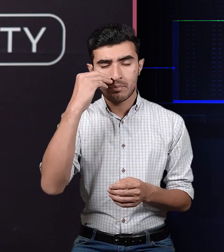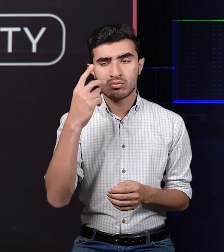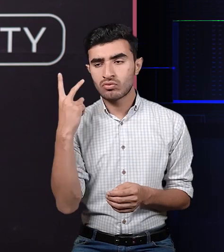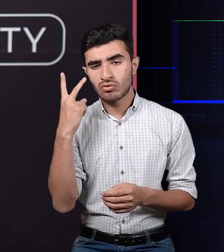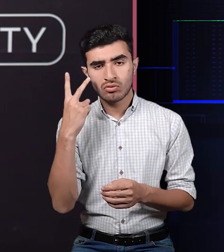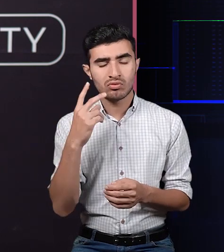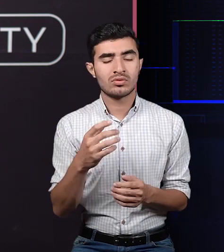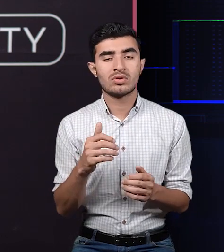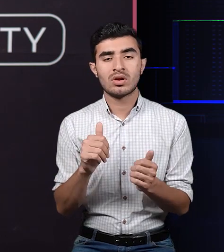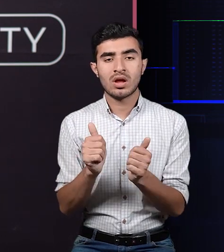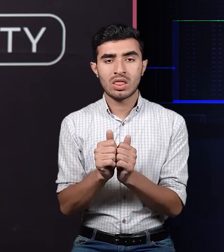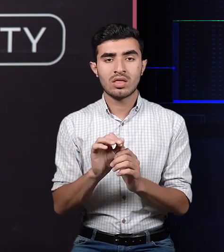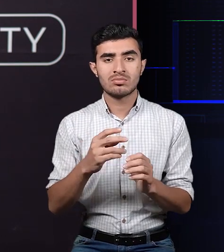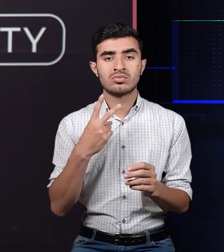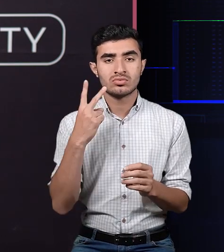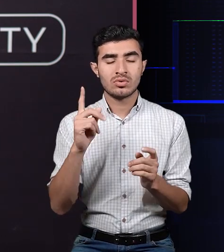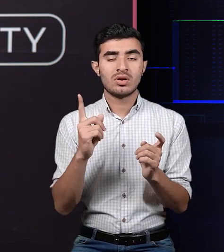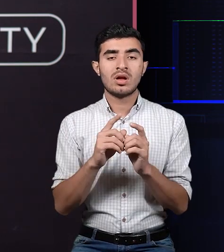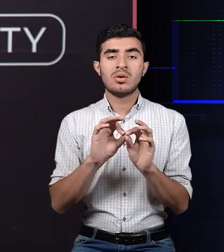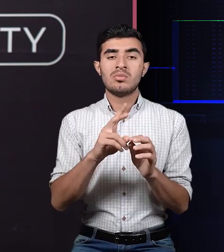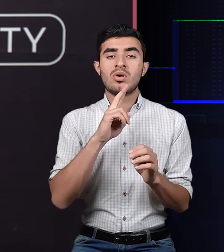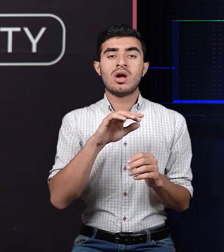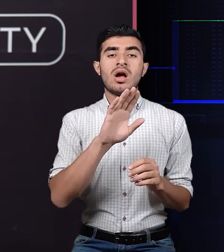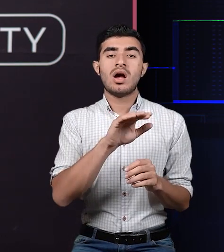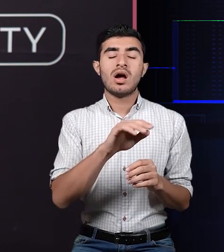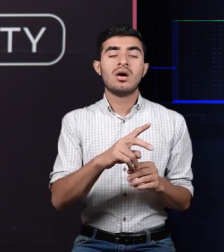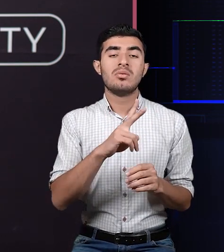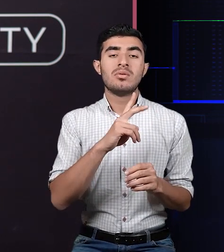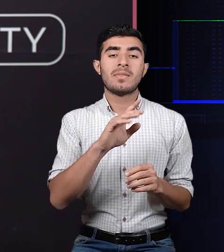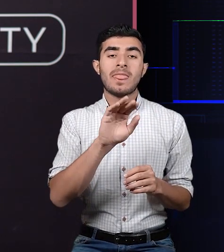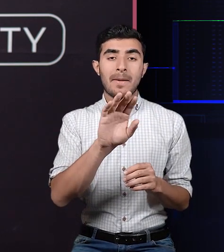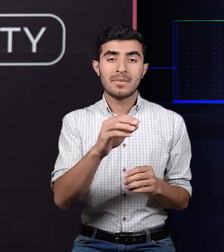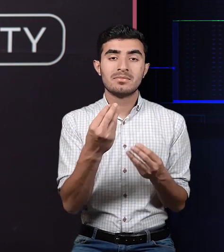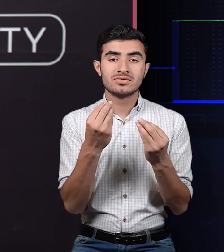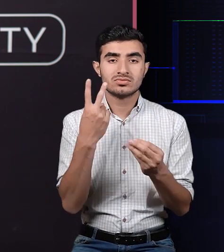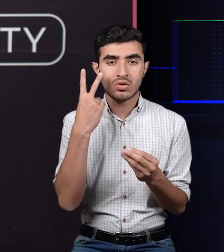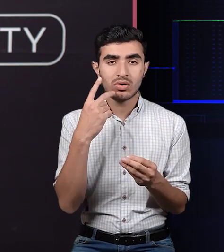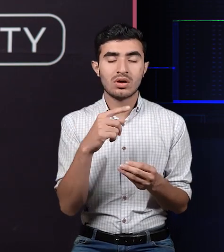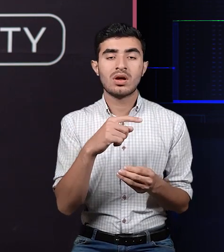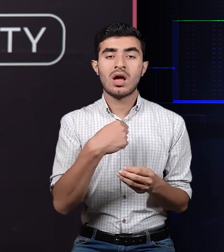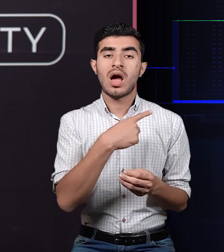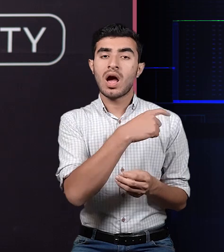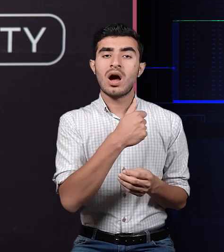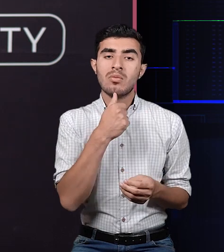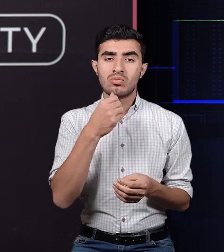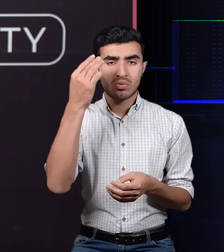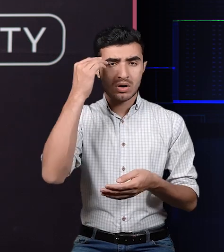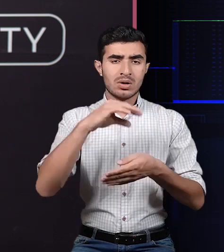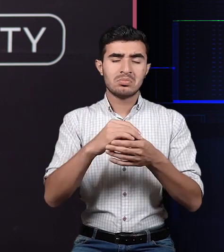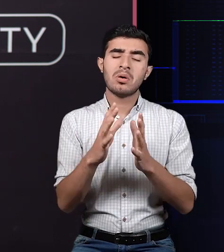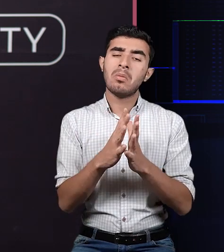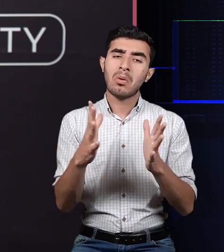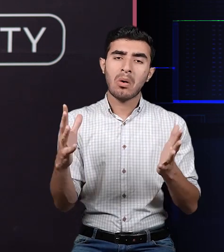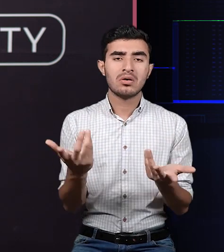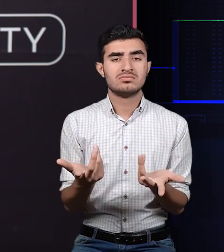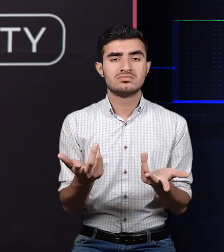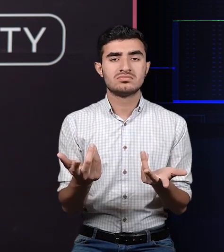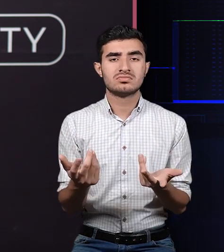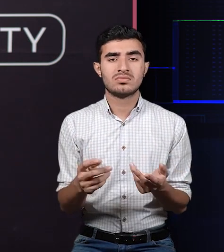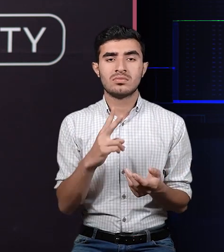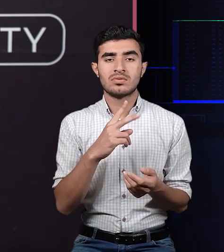امی ابو کی طبیعت تو بہت خراب ہے۔ ماں نے اپنے بیٹے کی بے بسی کو دیکھا۔ اب کیا